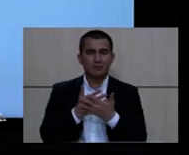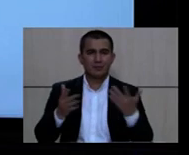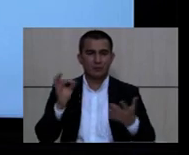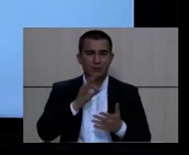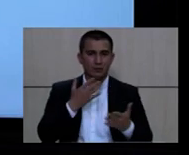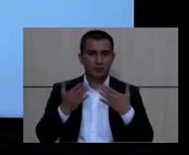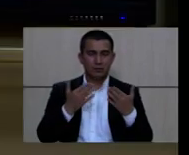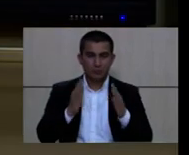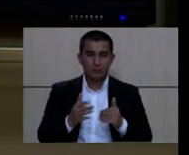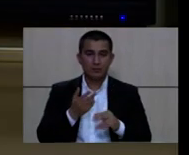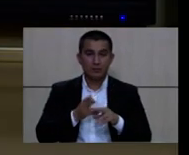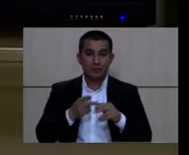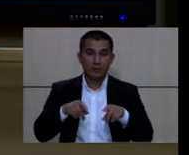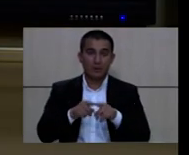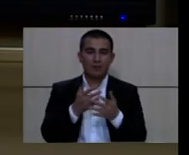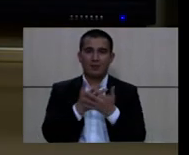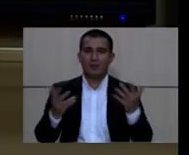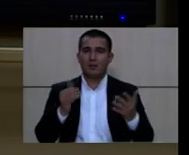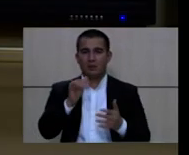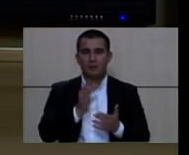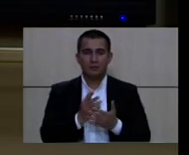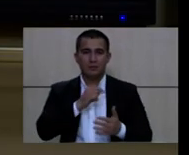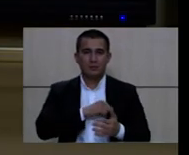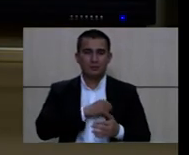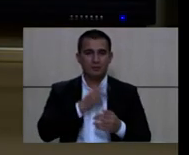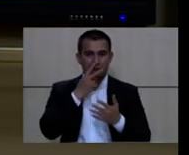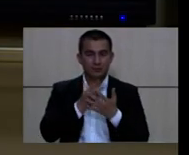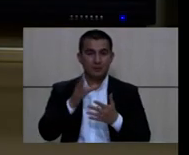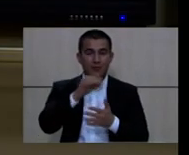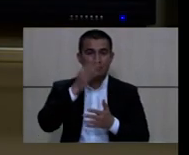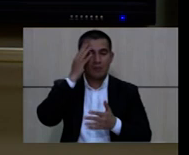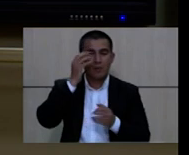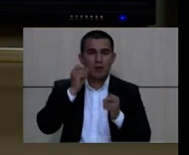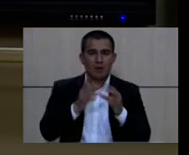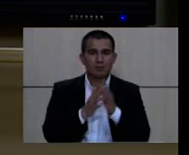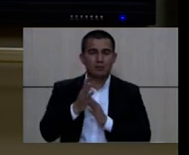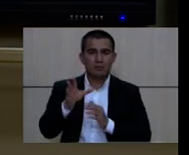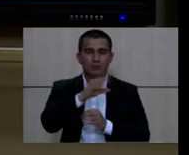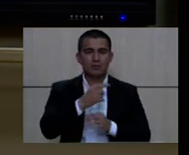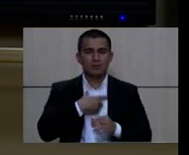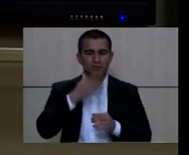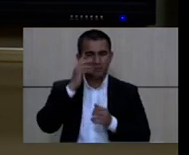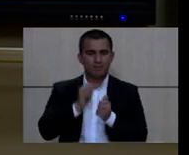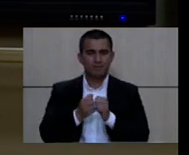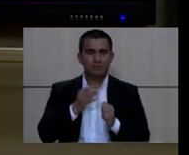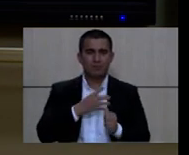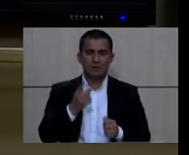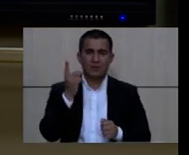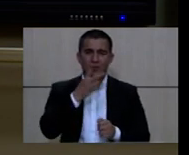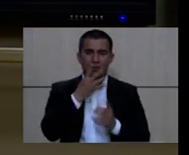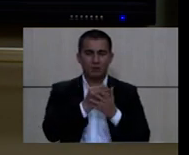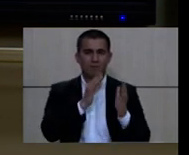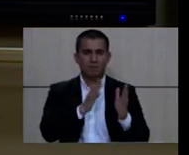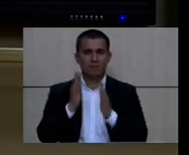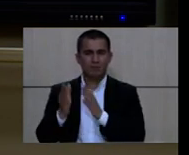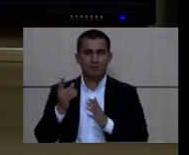bo'ldik. Ana endi shunga doir sizning bilimingizni tekshirib ko'ramiz. Topshiriqlarimiz ikkita variantdan iborat bo'lib,